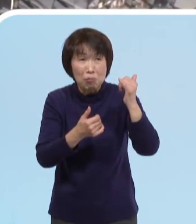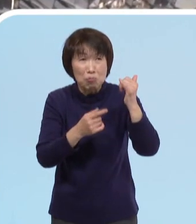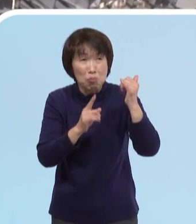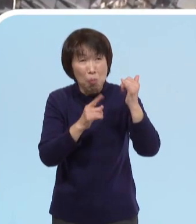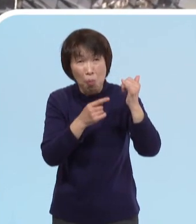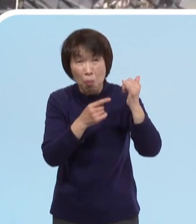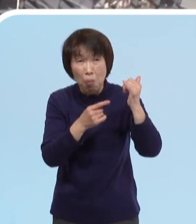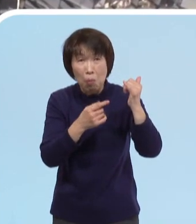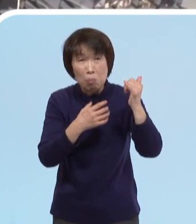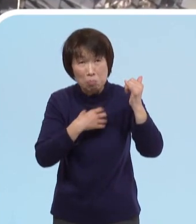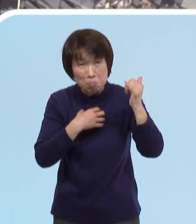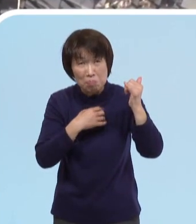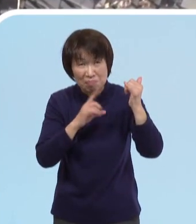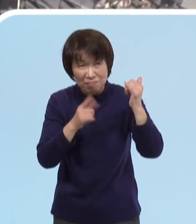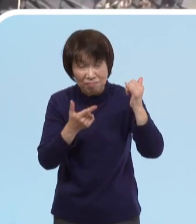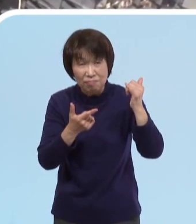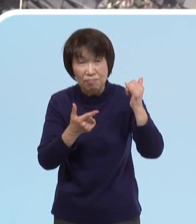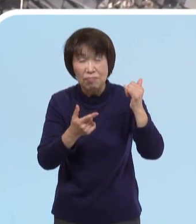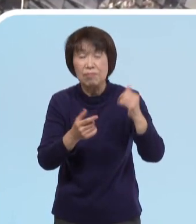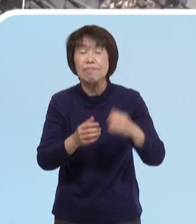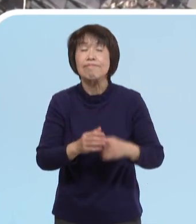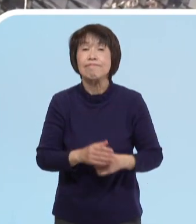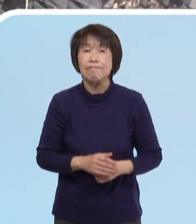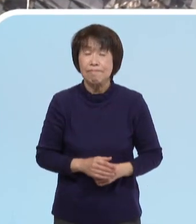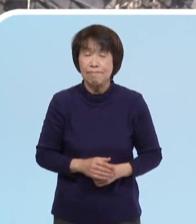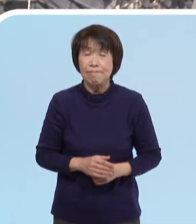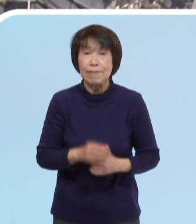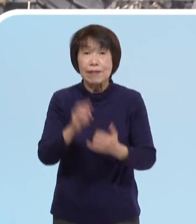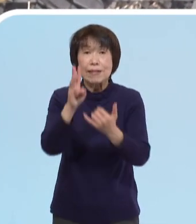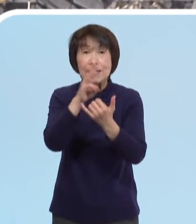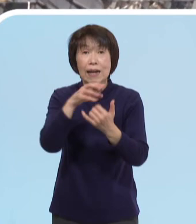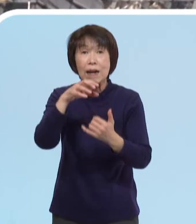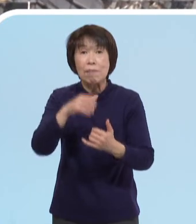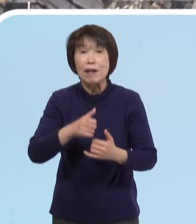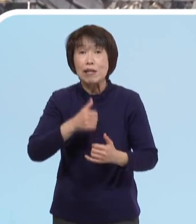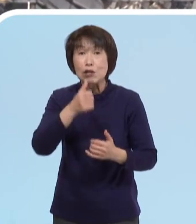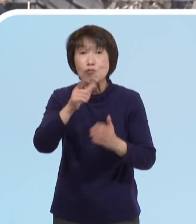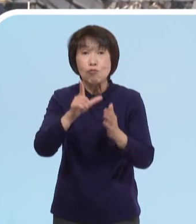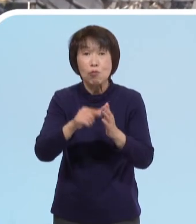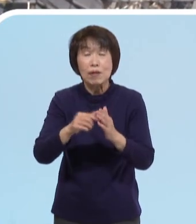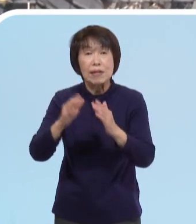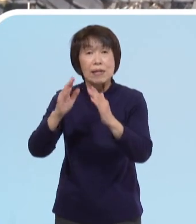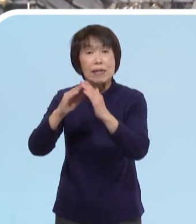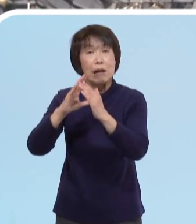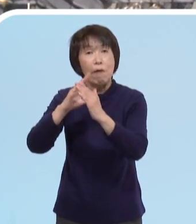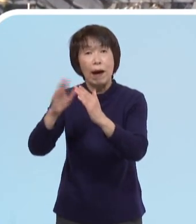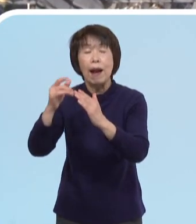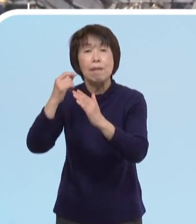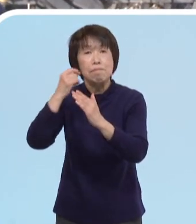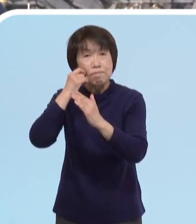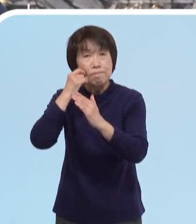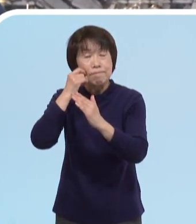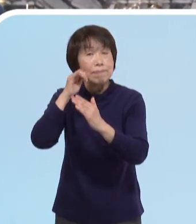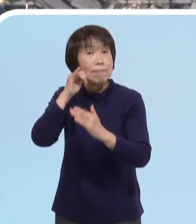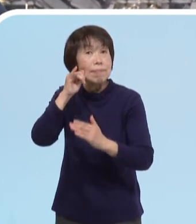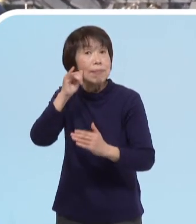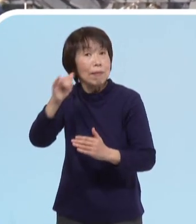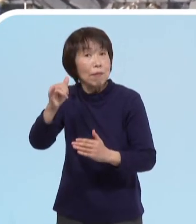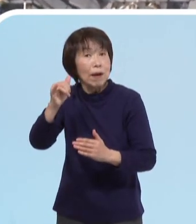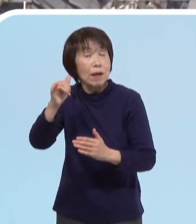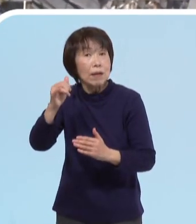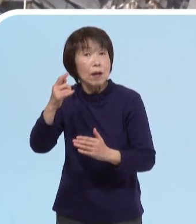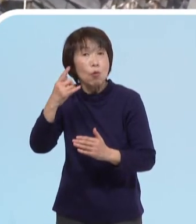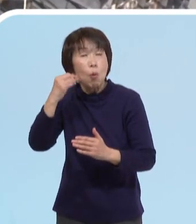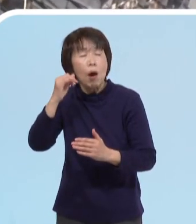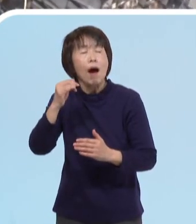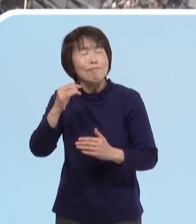となんかどういう気持ちなんだろうとか思ったりするんですけど、 なんかその行くってなった時に一応家にはその帰らないんで、連絡入れたら